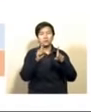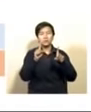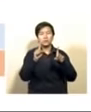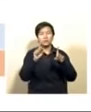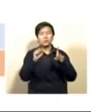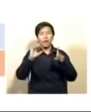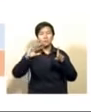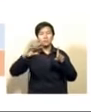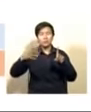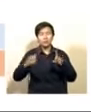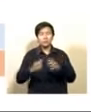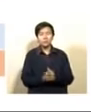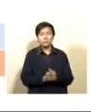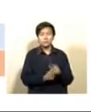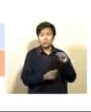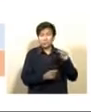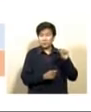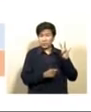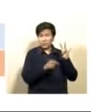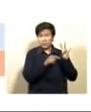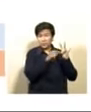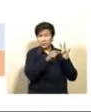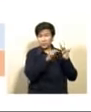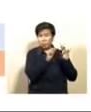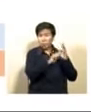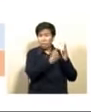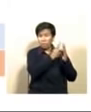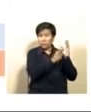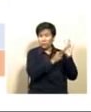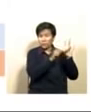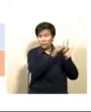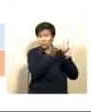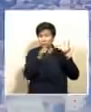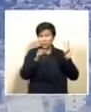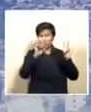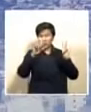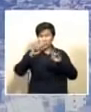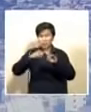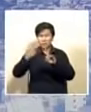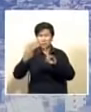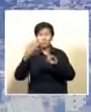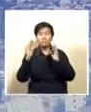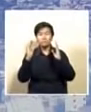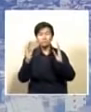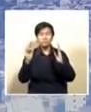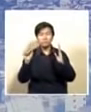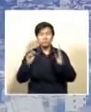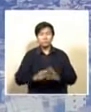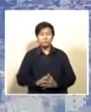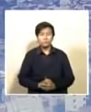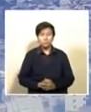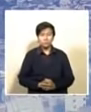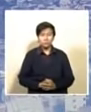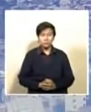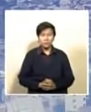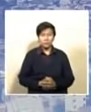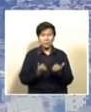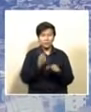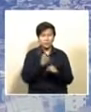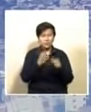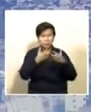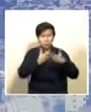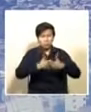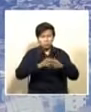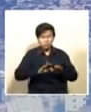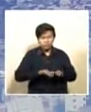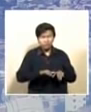อันนี้เรามองว่าในช่วงนี้เนี่ยผู้ป่วยเพิ่มขึ้นหรือมีการดูแลทางพนักท่านนายกรัฐมนตรี